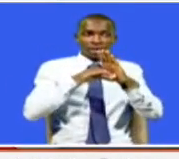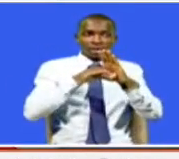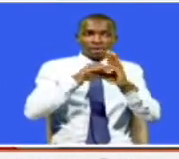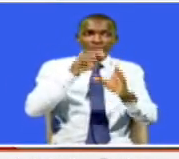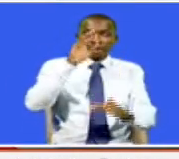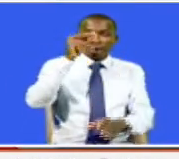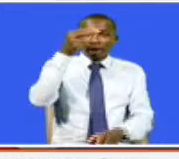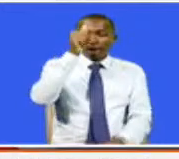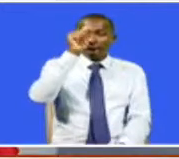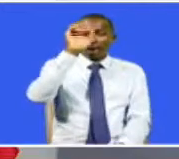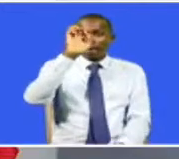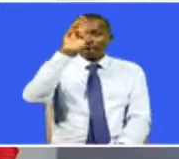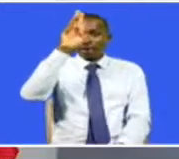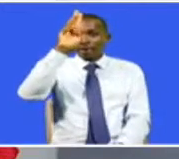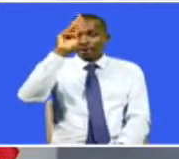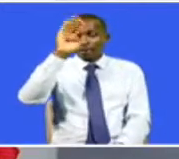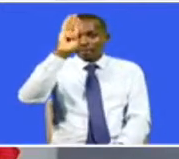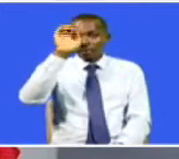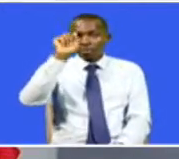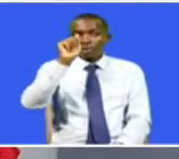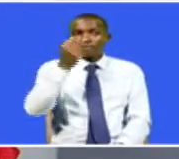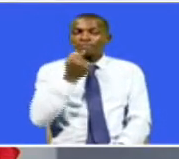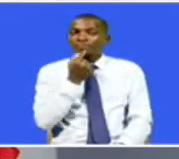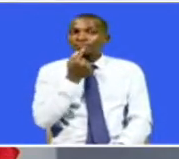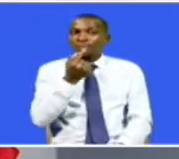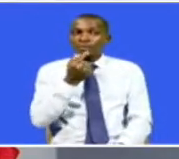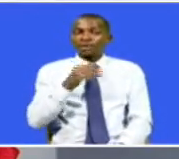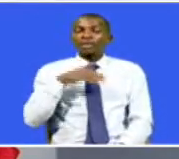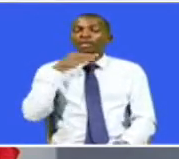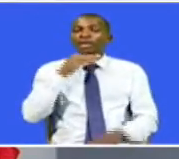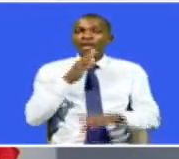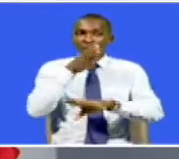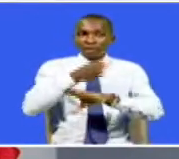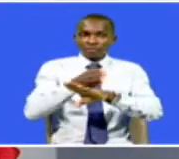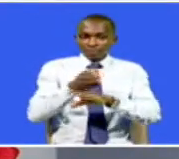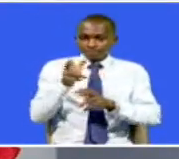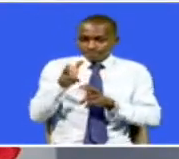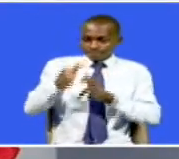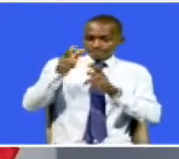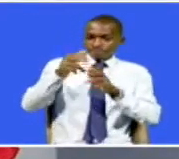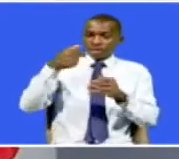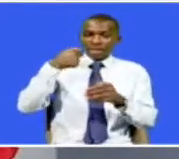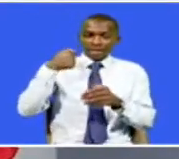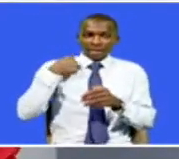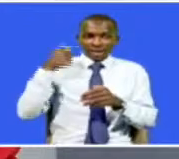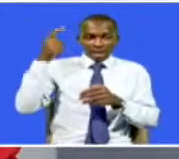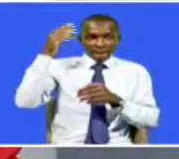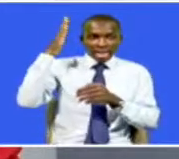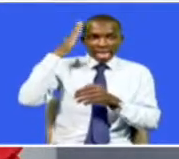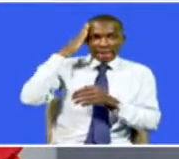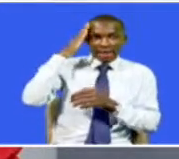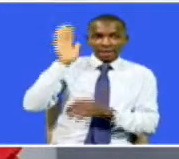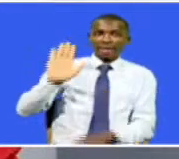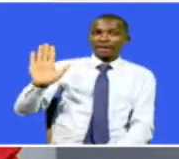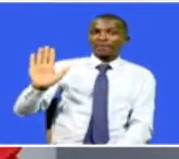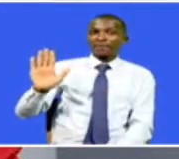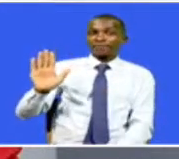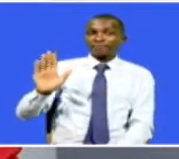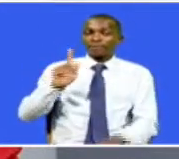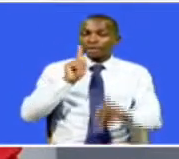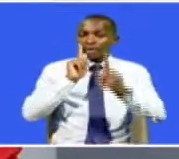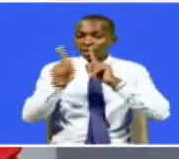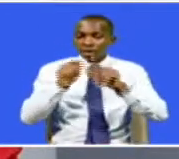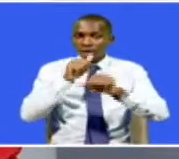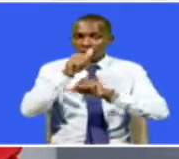Brian Kaimba imebaini kuwa alifariki baada ya risasi kukwama kwenye upande wa kulia wa kichwa chake. Akizungumza baada